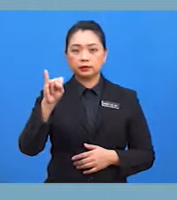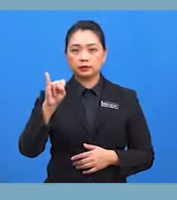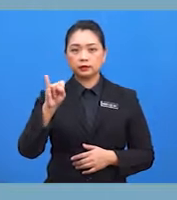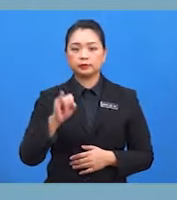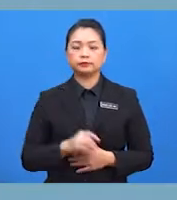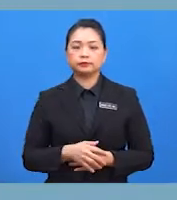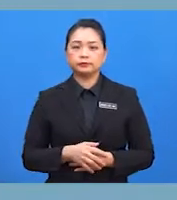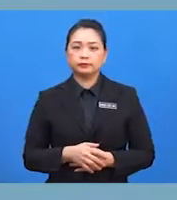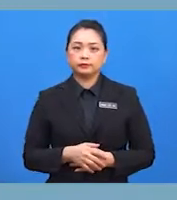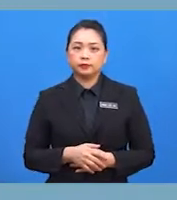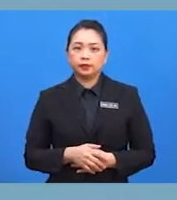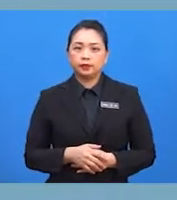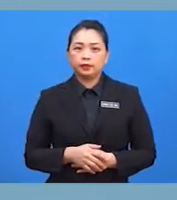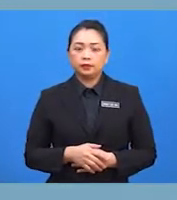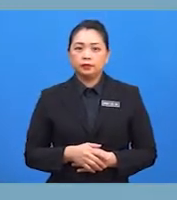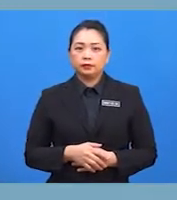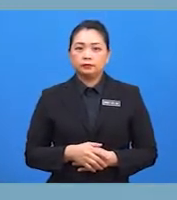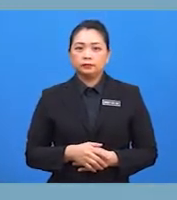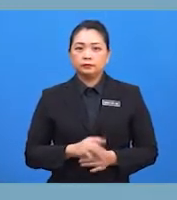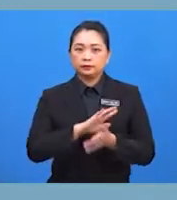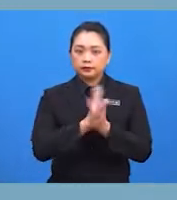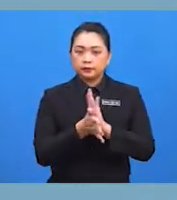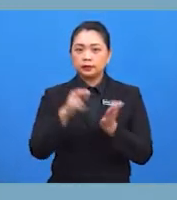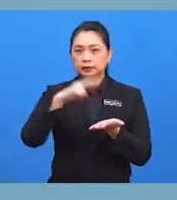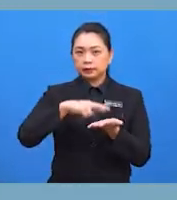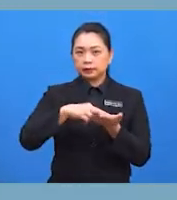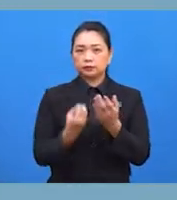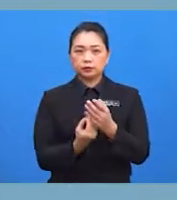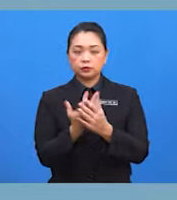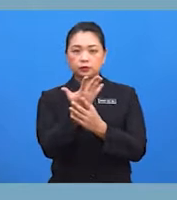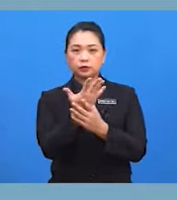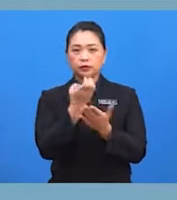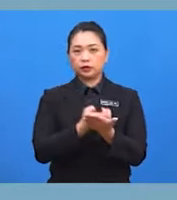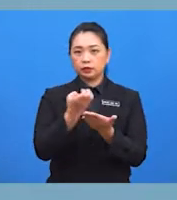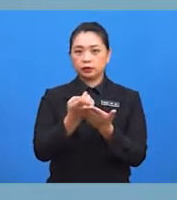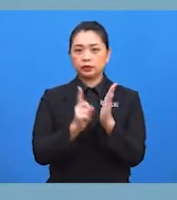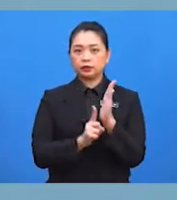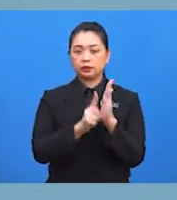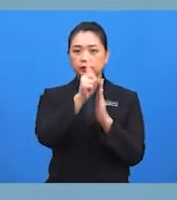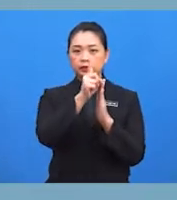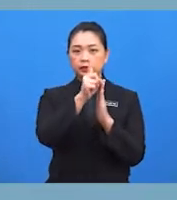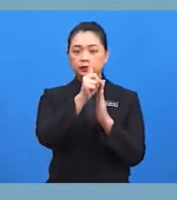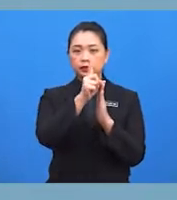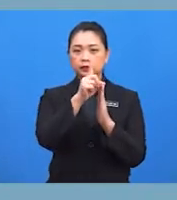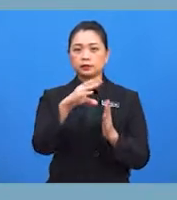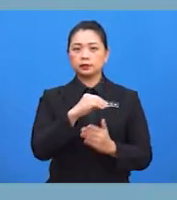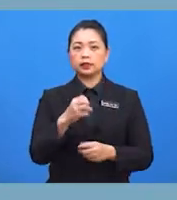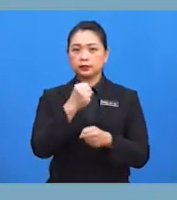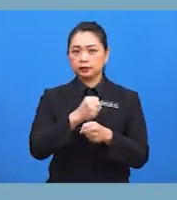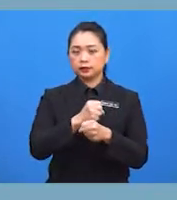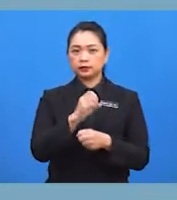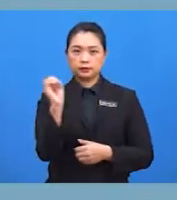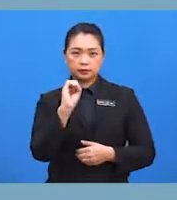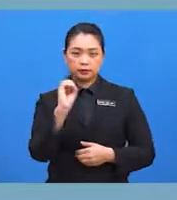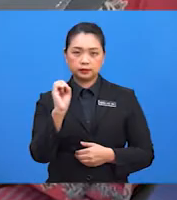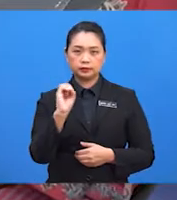H. Jadi kadar pertumbuhan ekonomi pada masa ini juga tinggi, manakala kadar pengangguran adalah